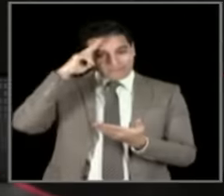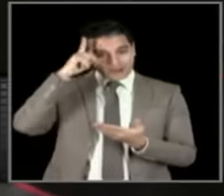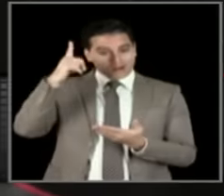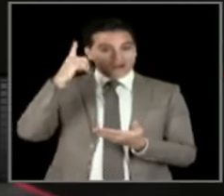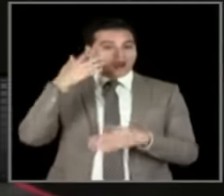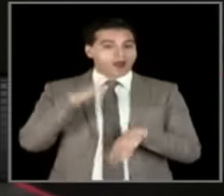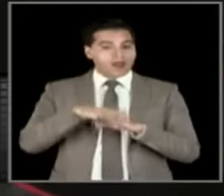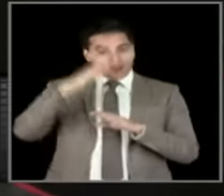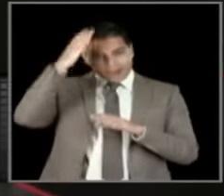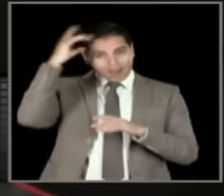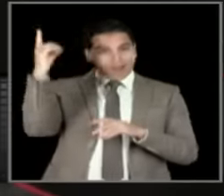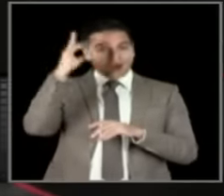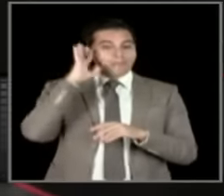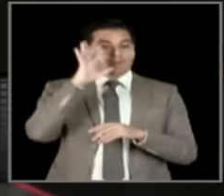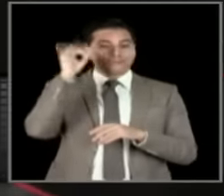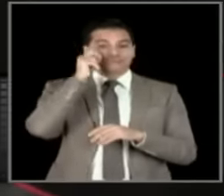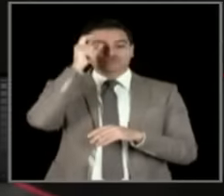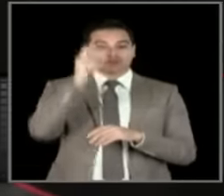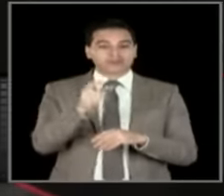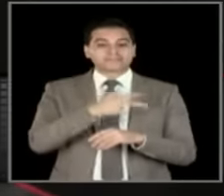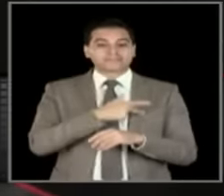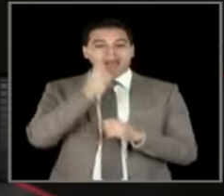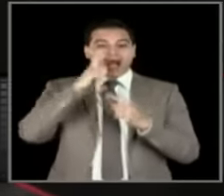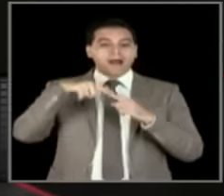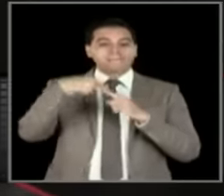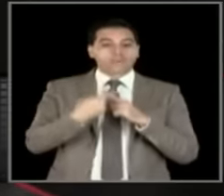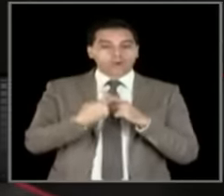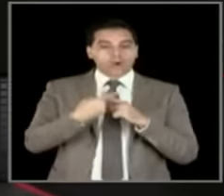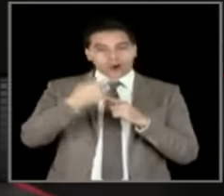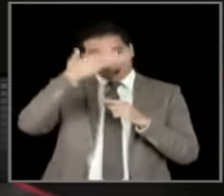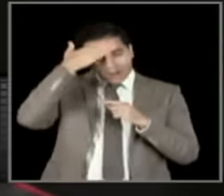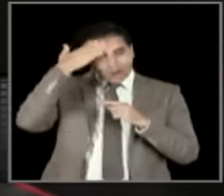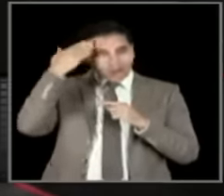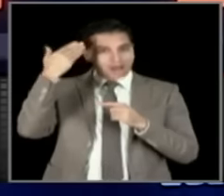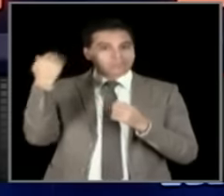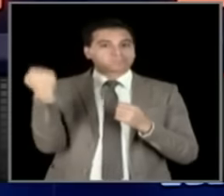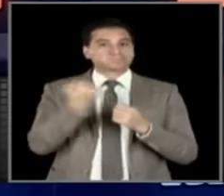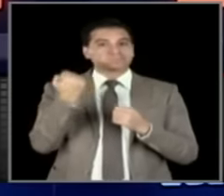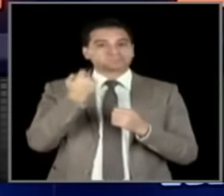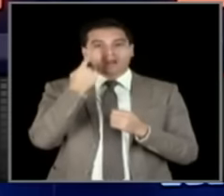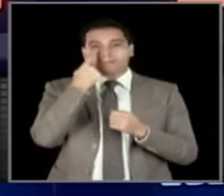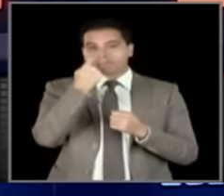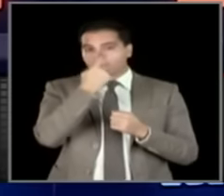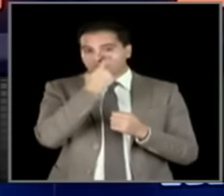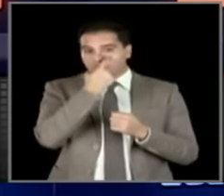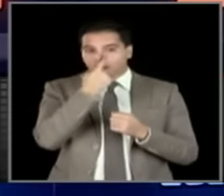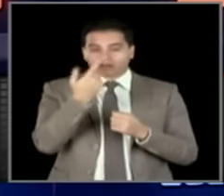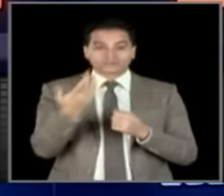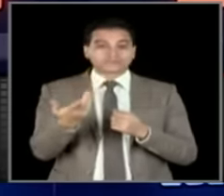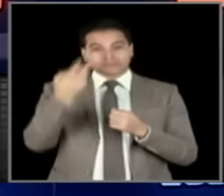من هو العالم الملقب بأبو علم البصريات؟ خلاص هي دي